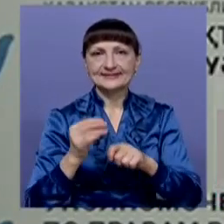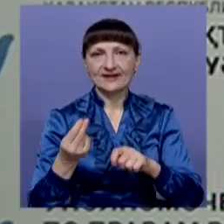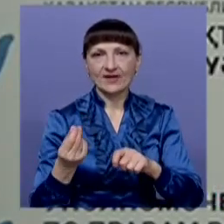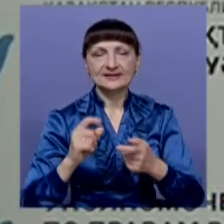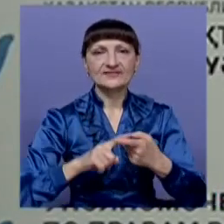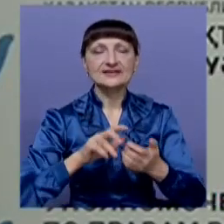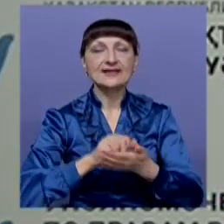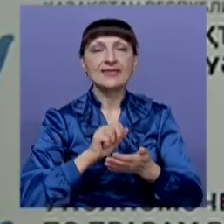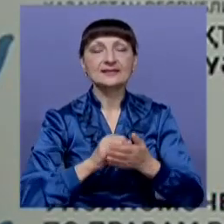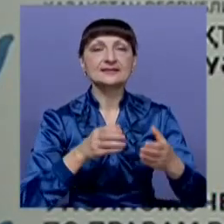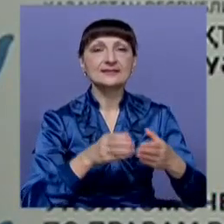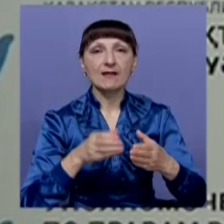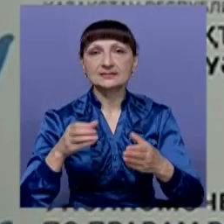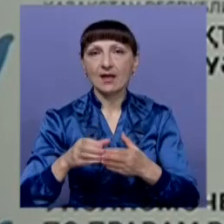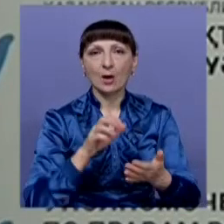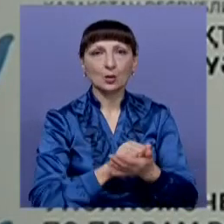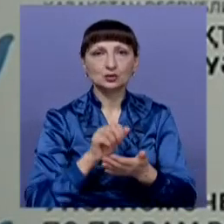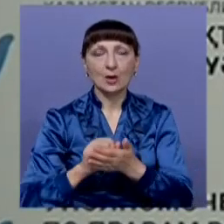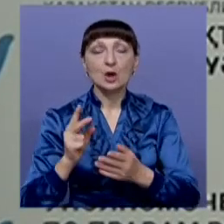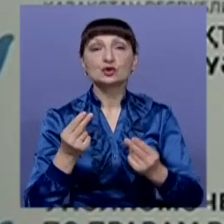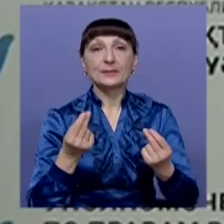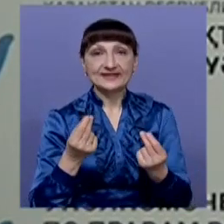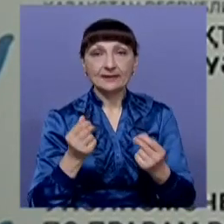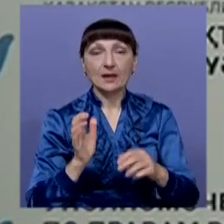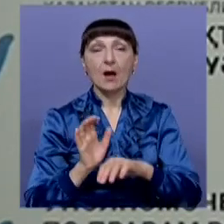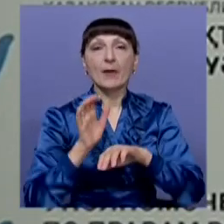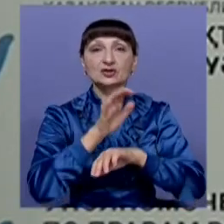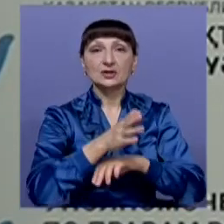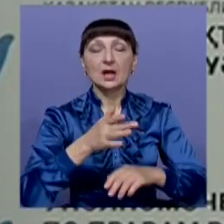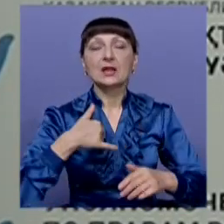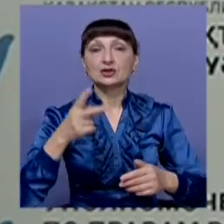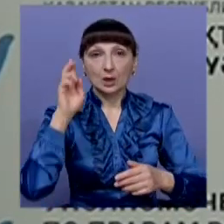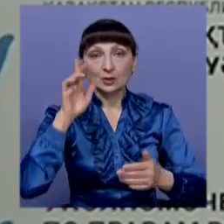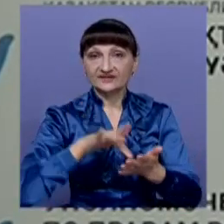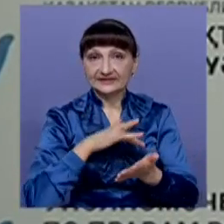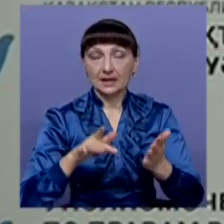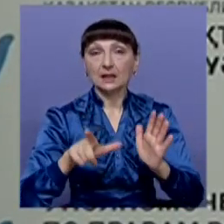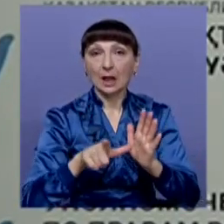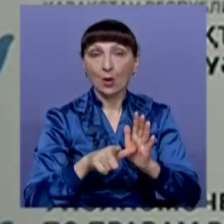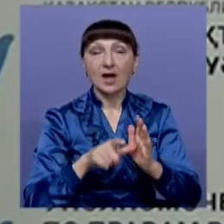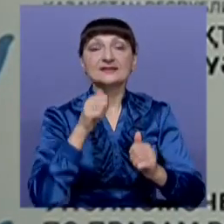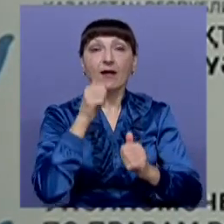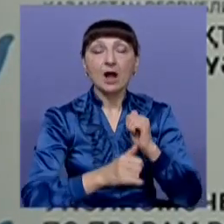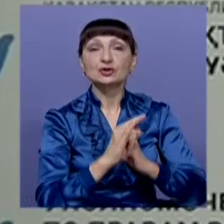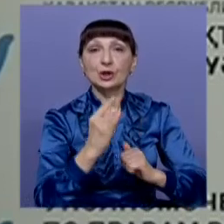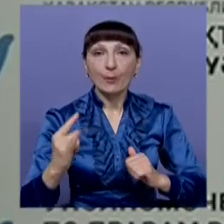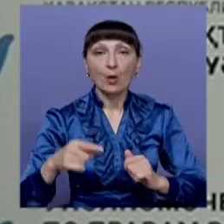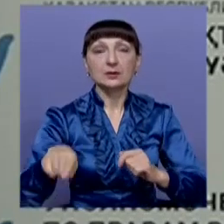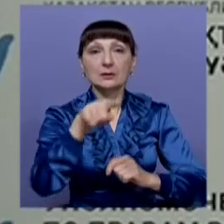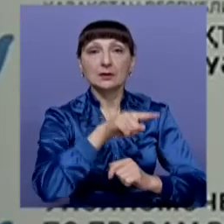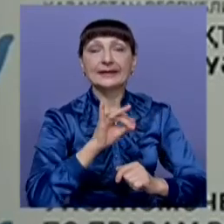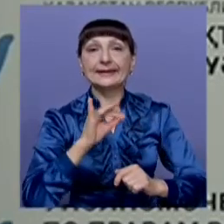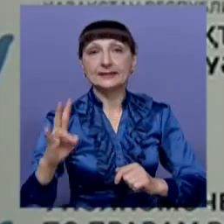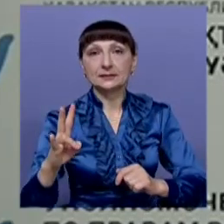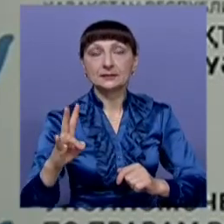занятия в секциях и кружках, чтобы деньги пошли, наши бюджетные деньги, налоги, пошли за каждым ребенком по его ИИН